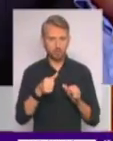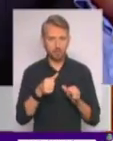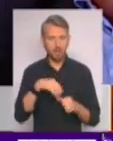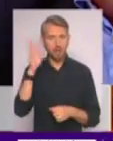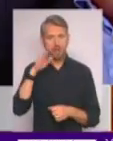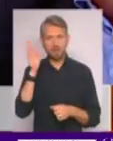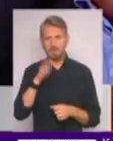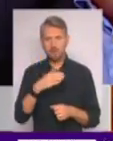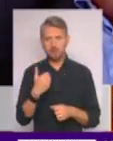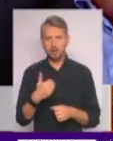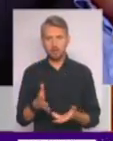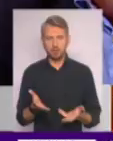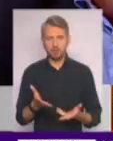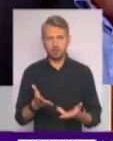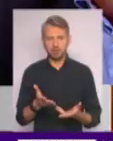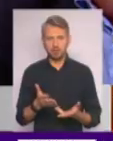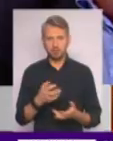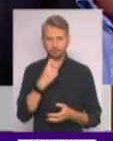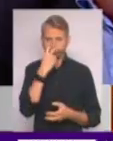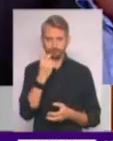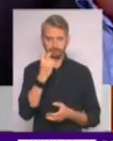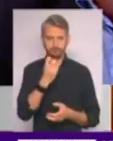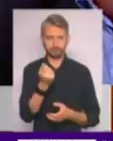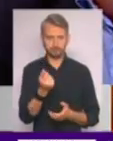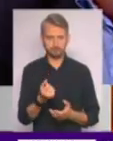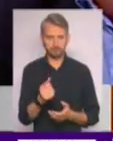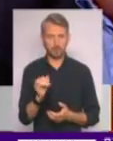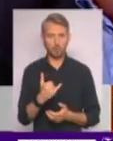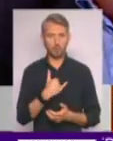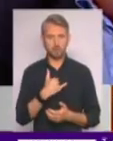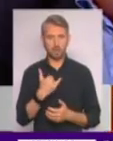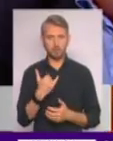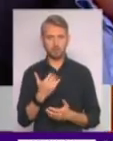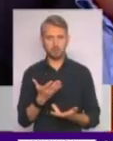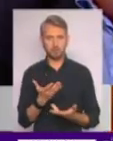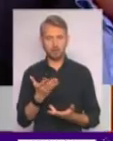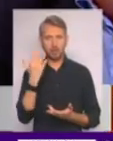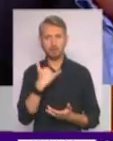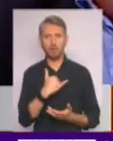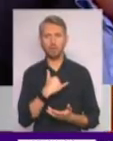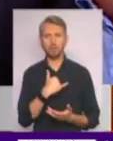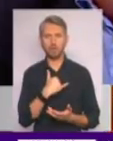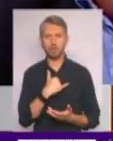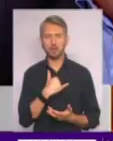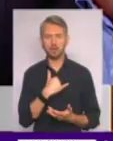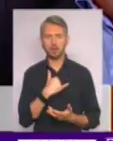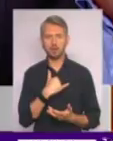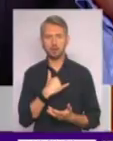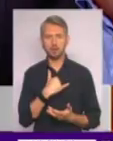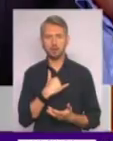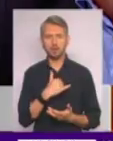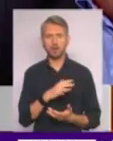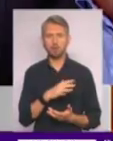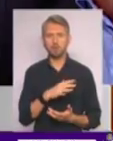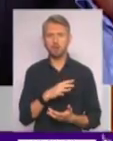вода стала с душком. И у нас уже мы забыли, когда у нас мыли трубы. Помните, если